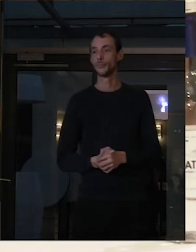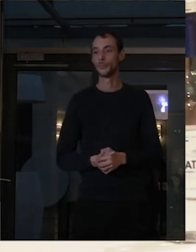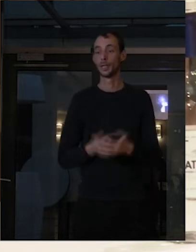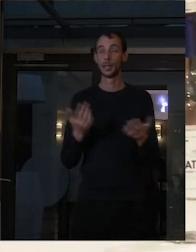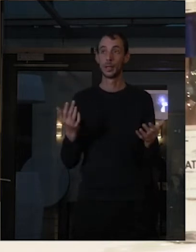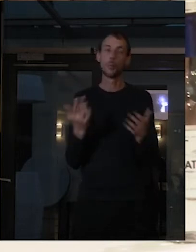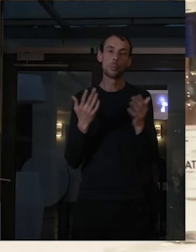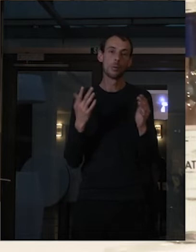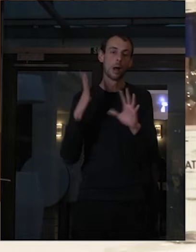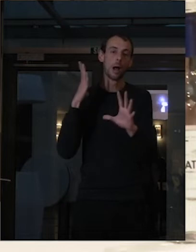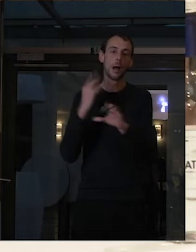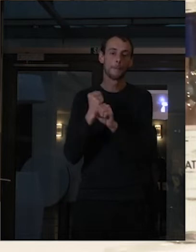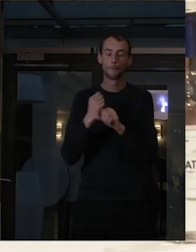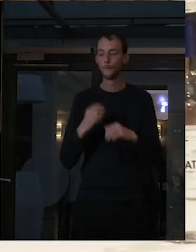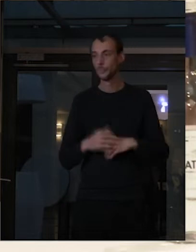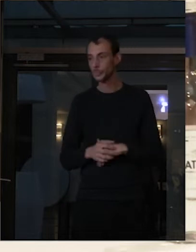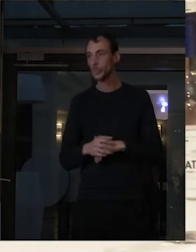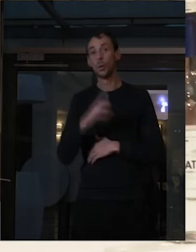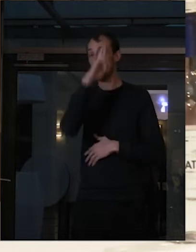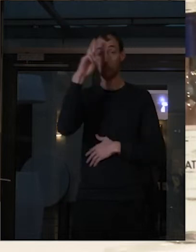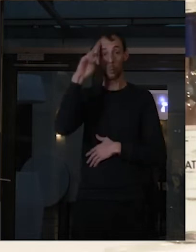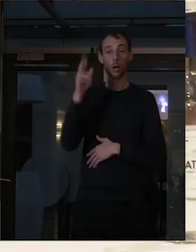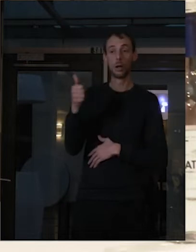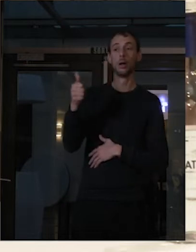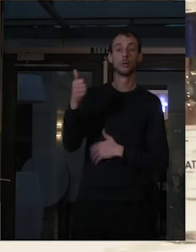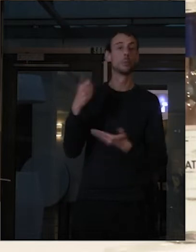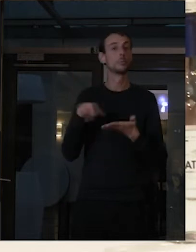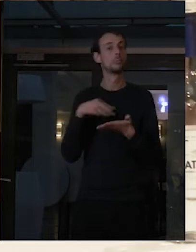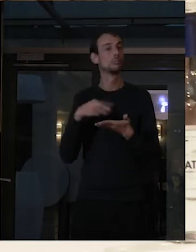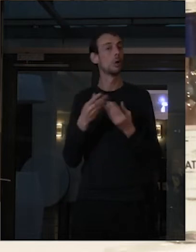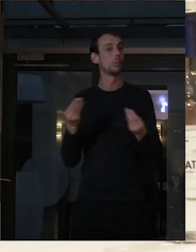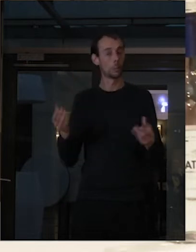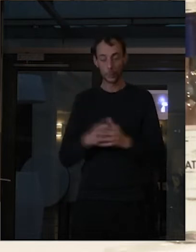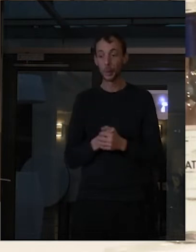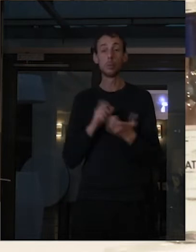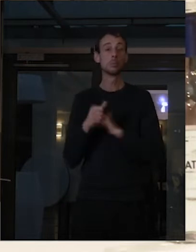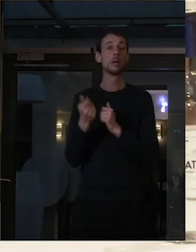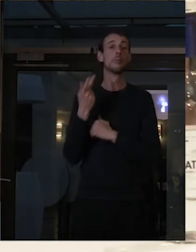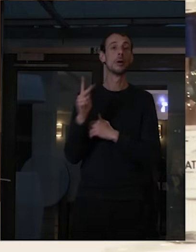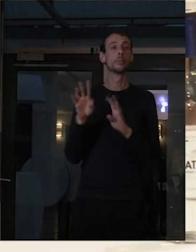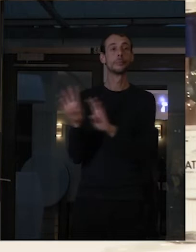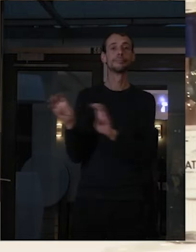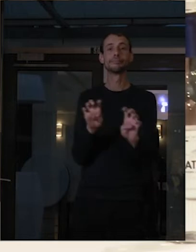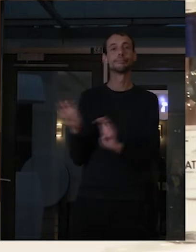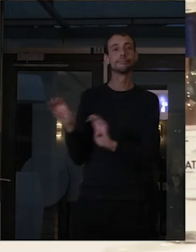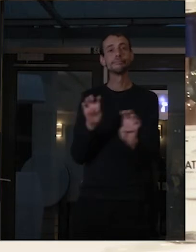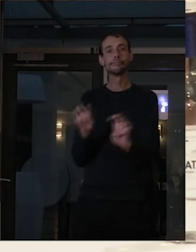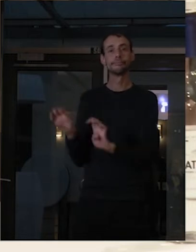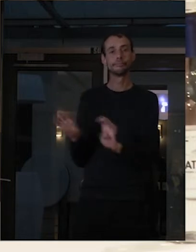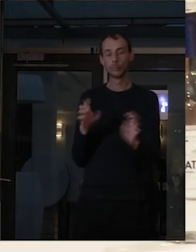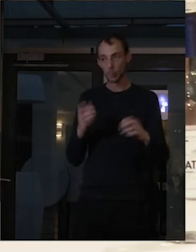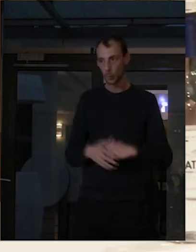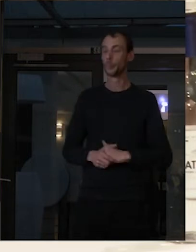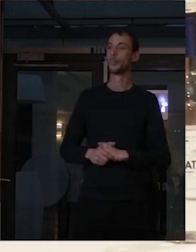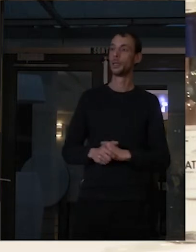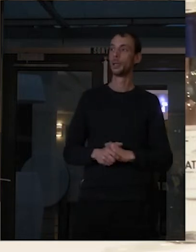en gros, à la cour, le roi dansait beaucoup et toute la cour dansait. Donc, en fait, tous les